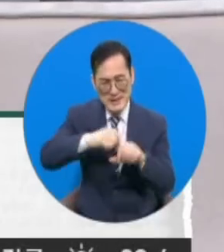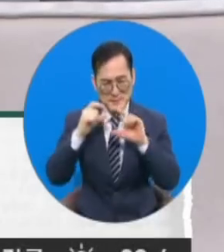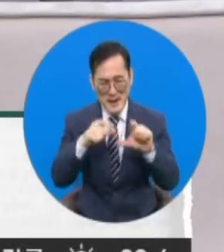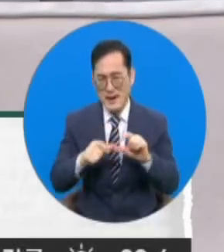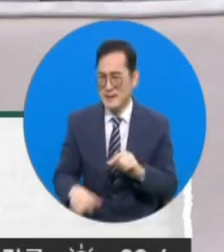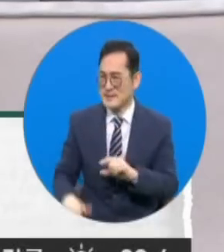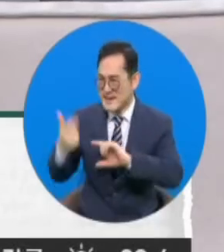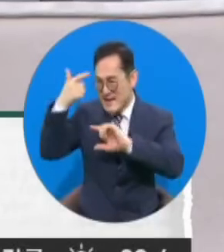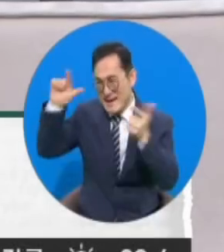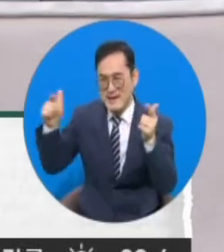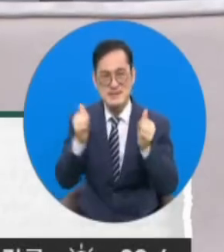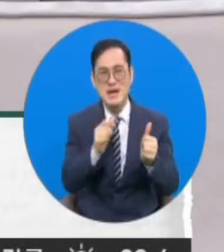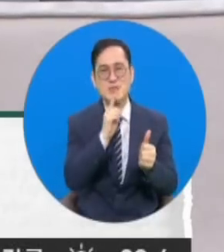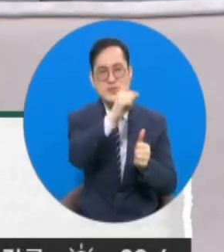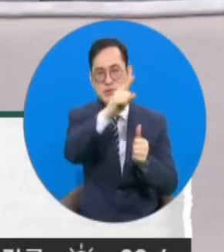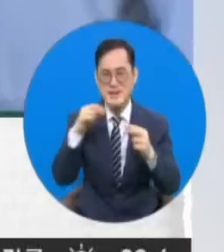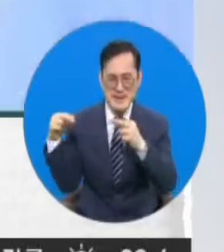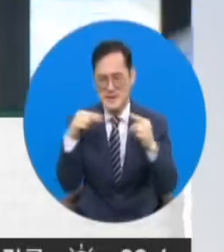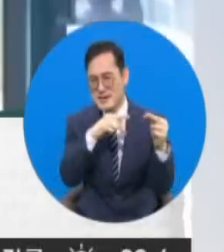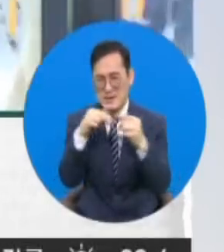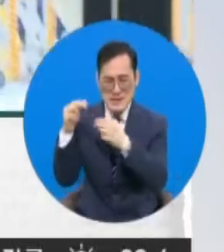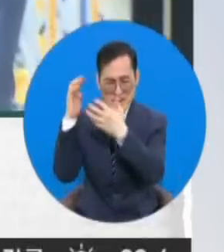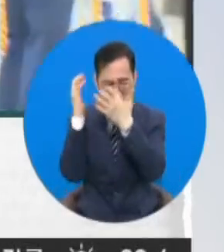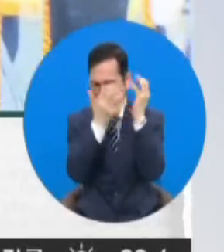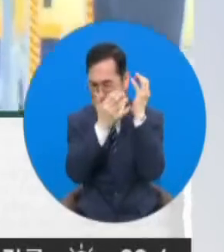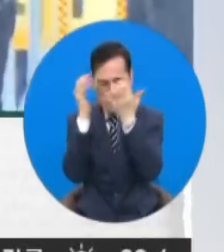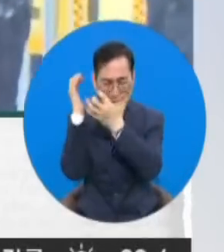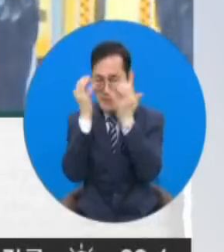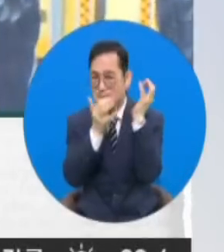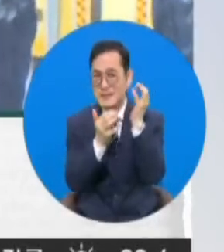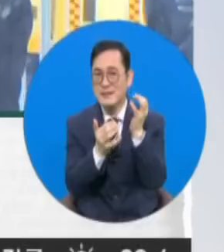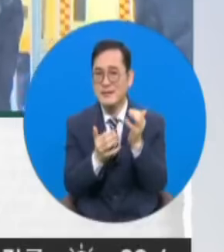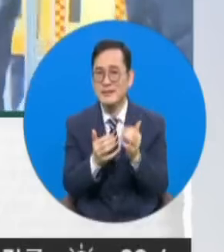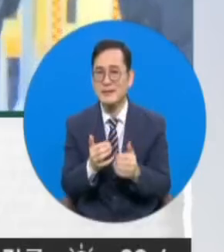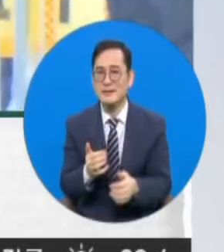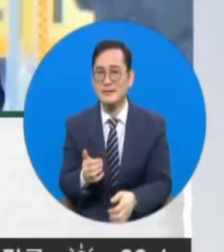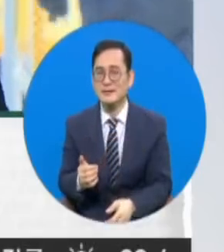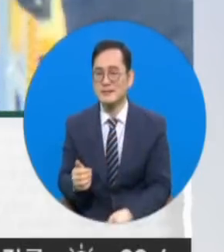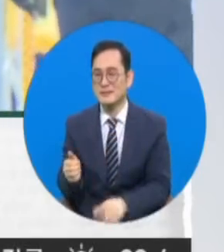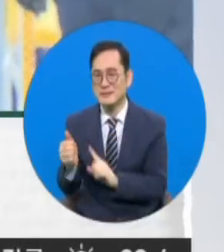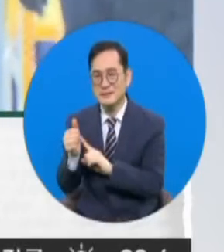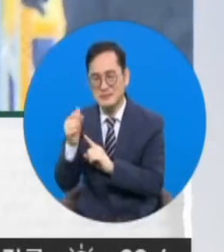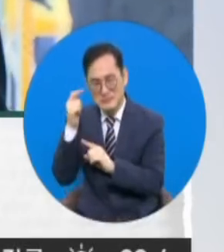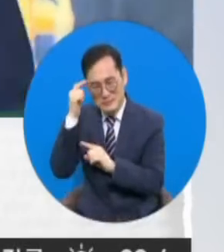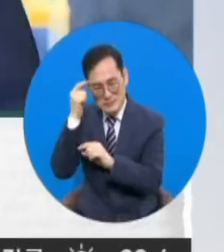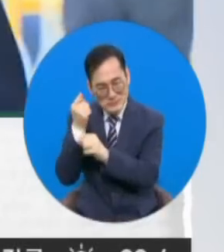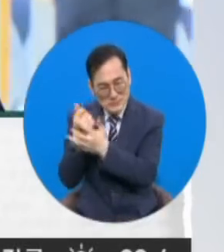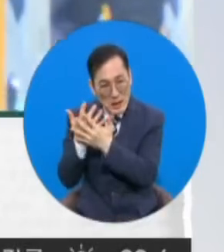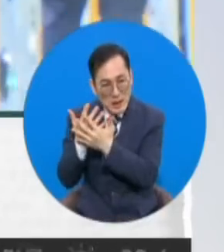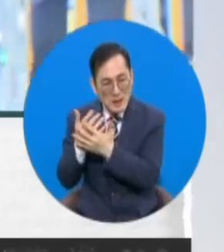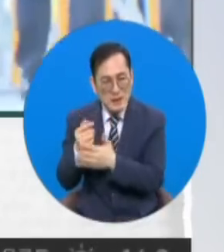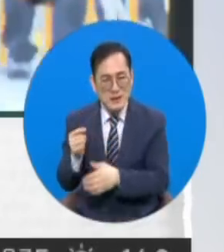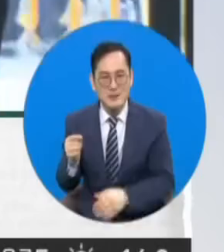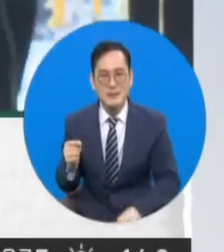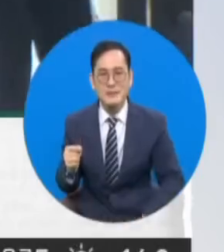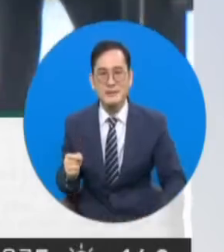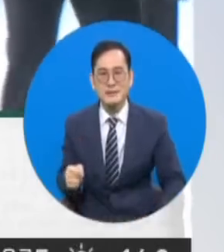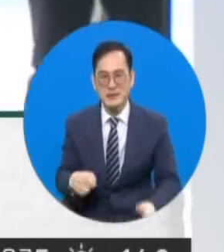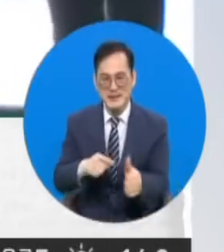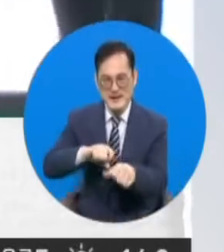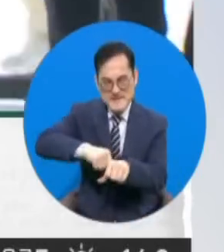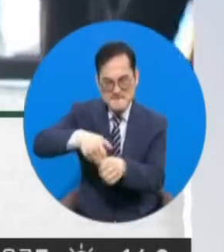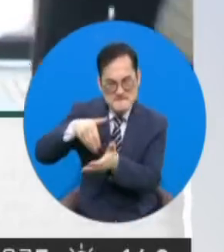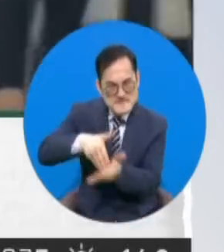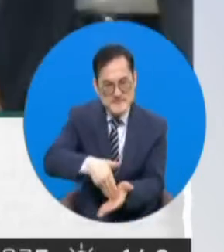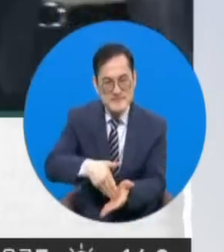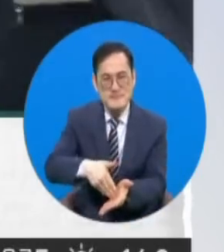속에서 몇 개월 동안 아주 진통을 겪었던 기억이 있기 때문에 만약에 너무 강하게 제재를